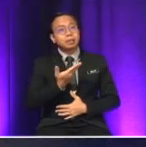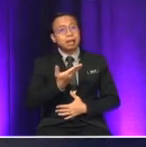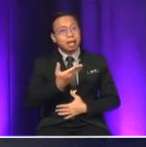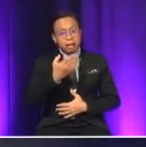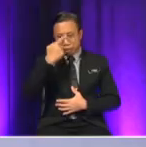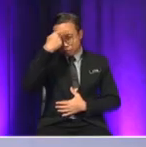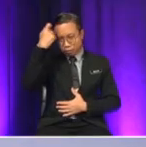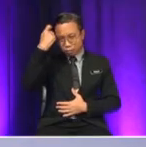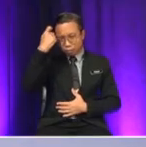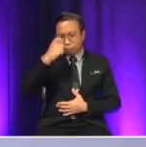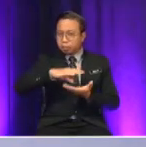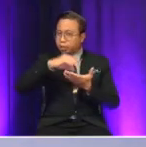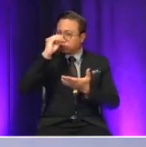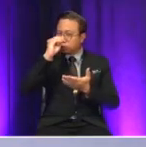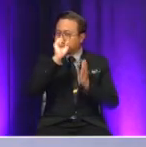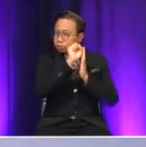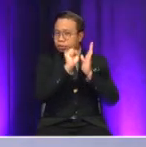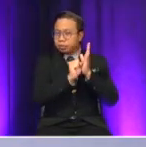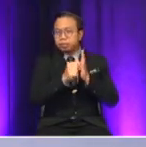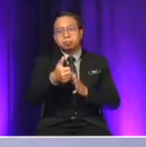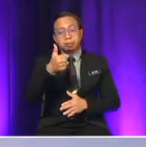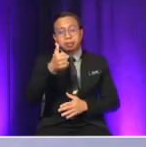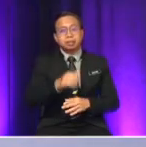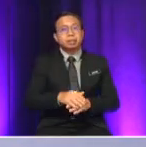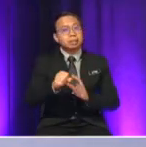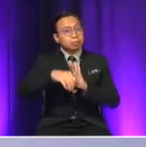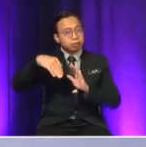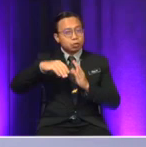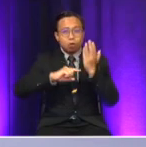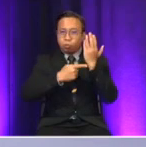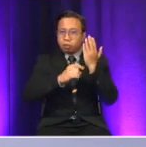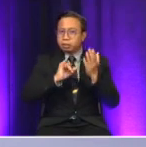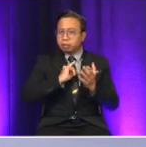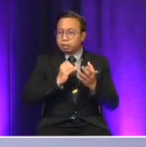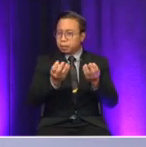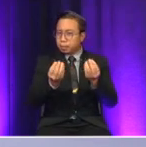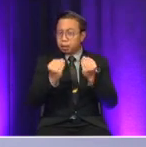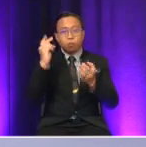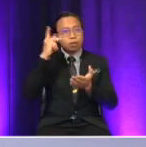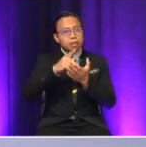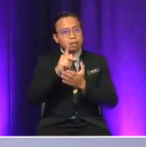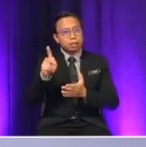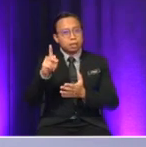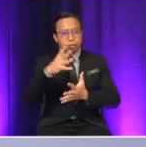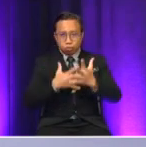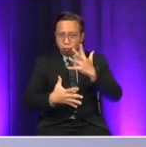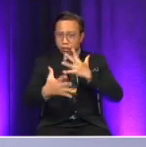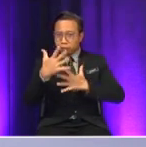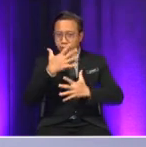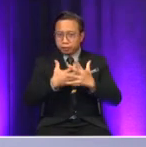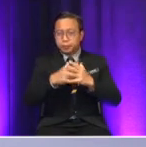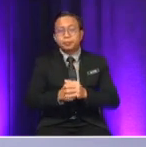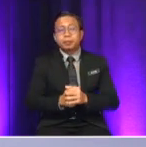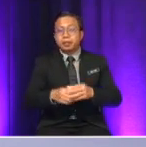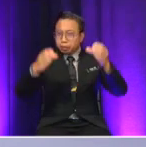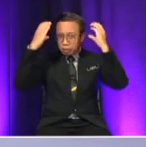kita akan belajar satu mata pelajaran yang sungguh menarik. Tapi sebelum kita mulakan cikgu, saya ingin juga memperkenalkan jurubahasa isyarat kita,